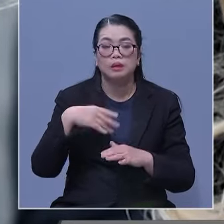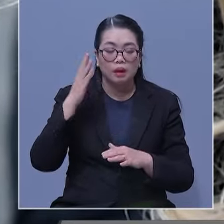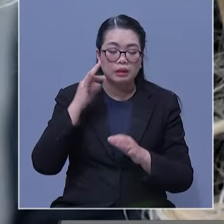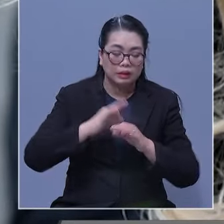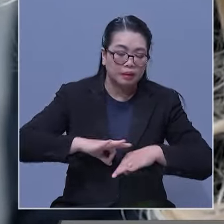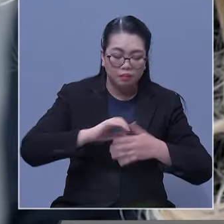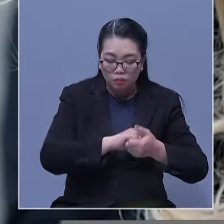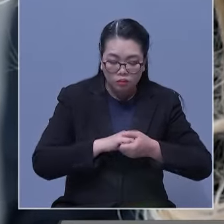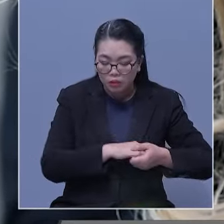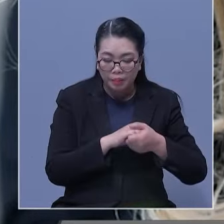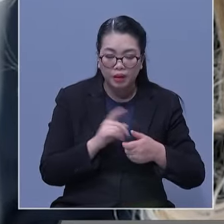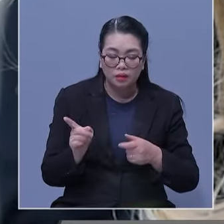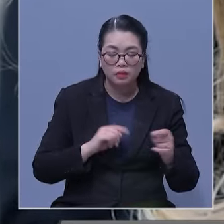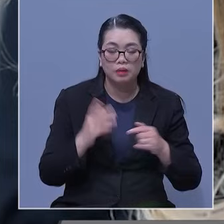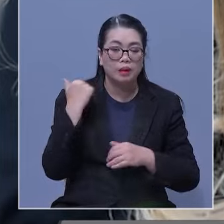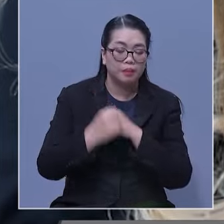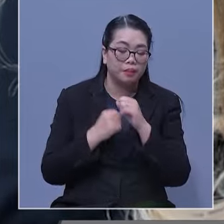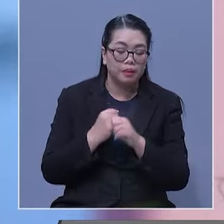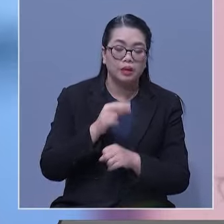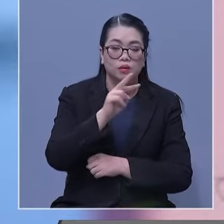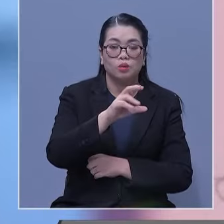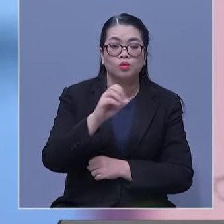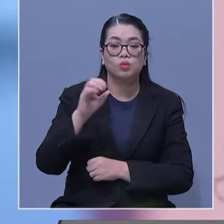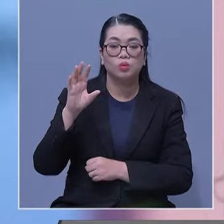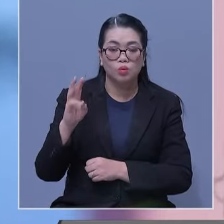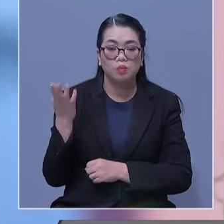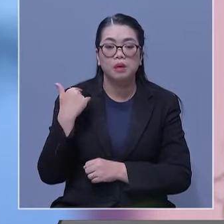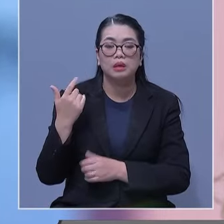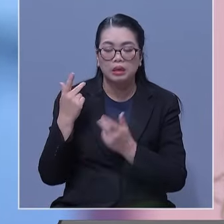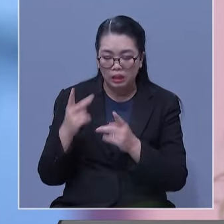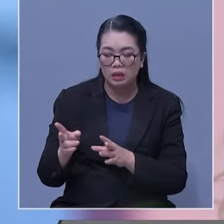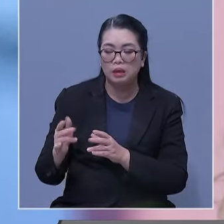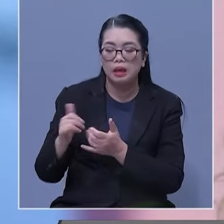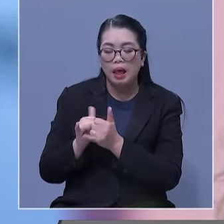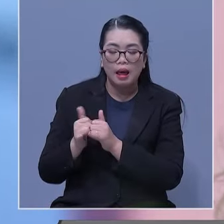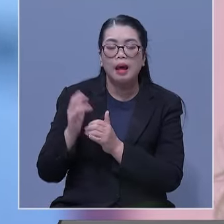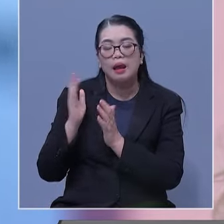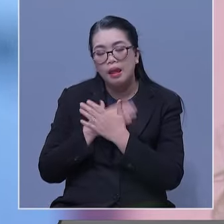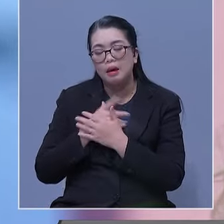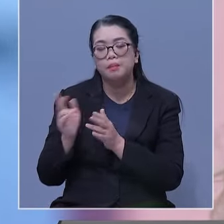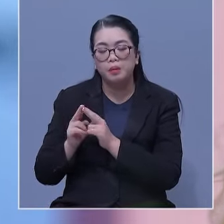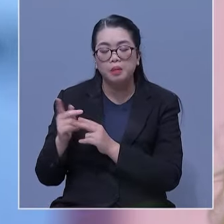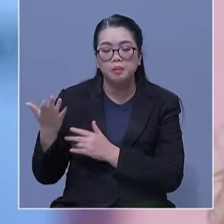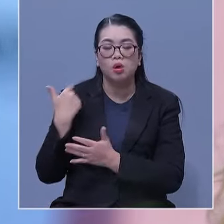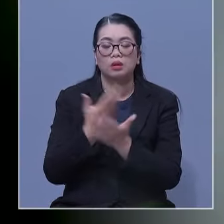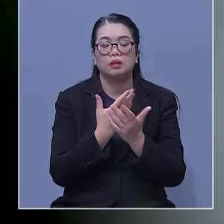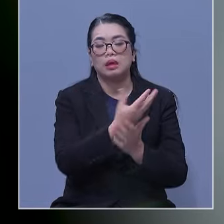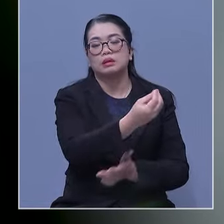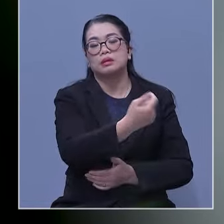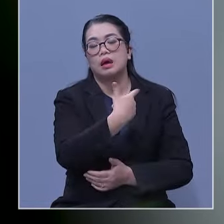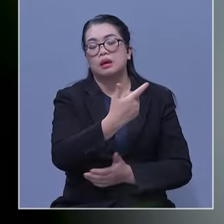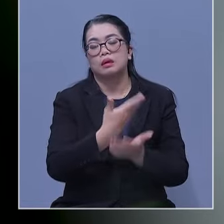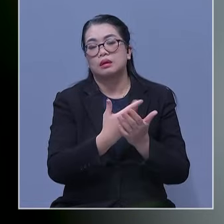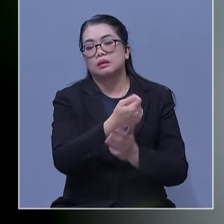ความสัมพันธ์กับทรัมป์ในปี2006นอกจากนี้ก็ยังมีประเด็นเรื่องการจ่ายเงินอีก 150,000 ดอลลาร์สหรัฐนะคะหรือว่ากว่า